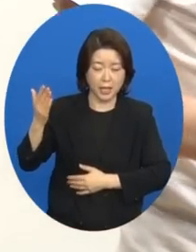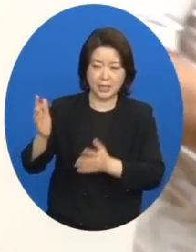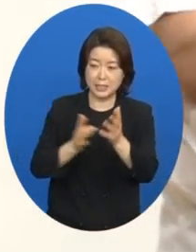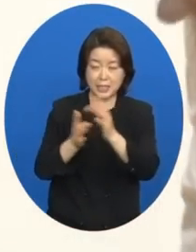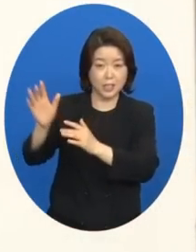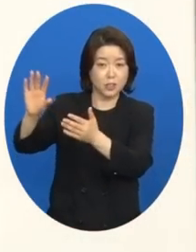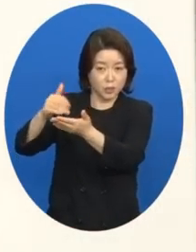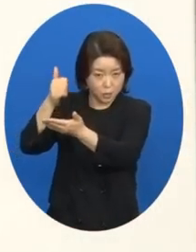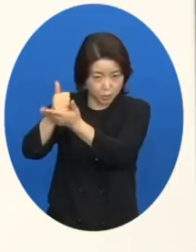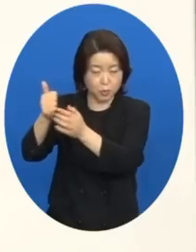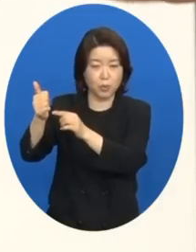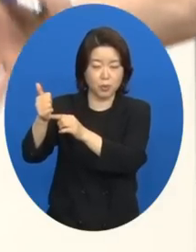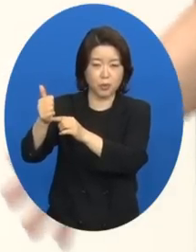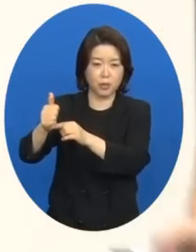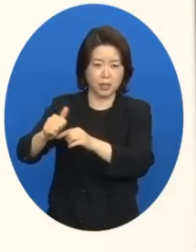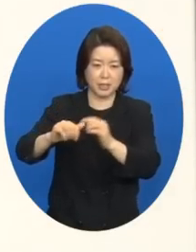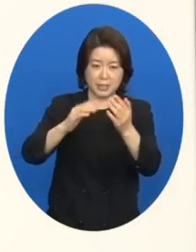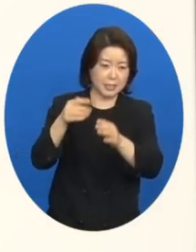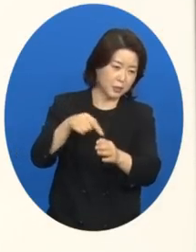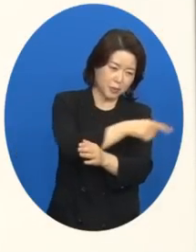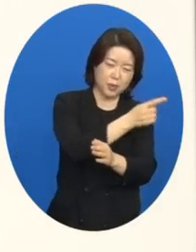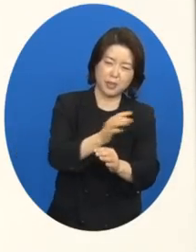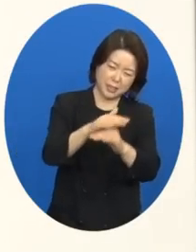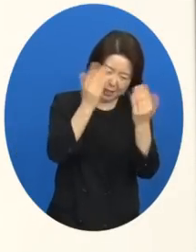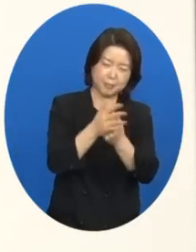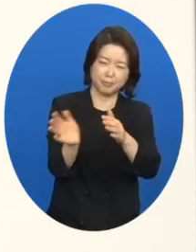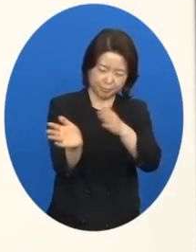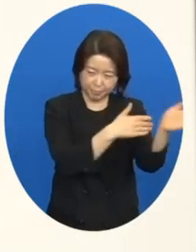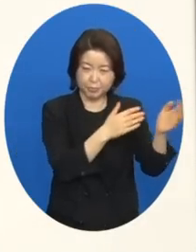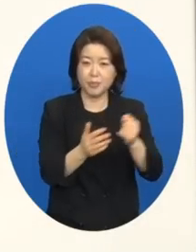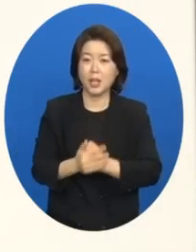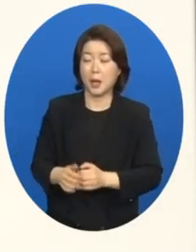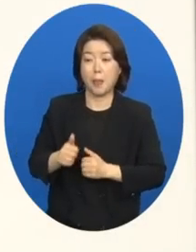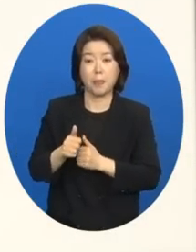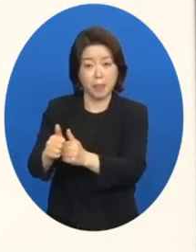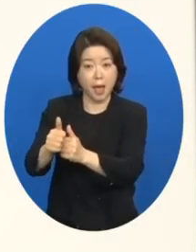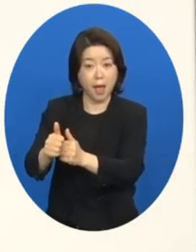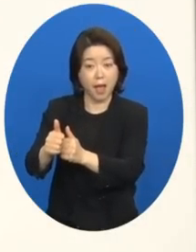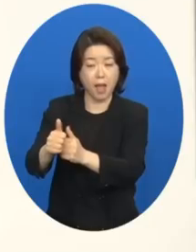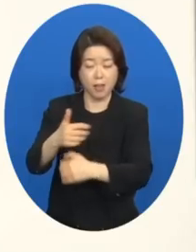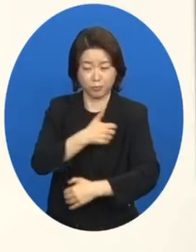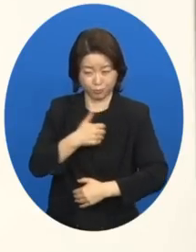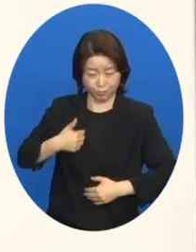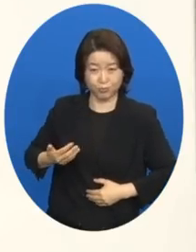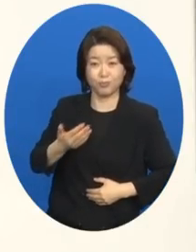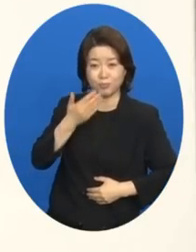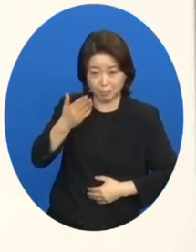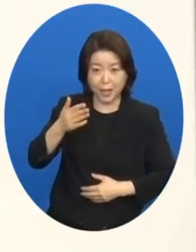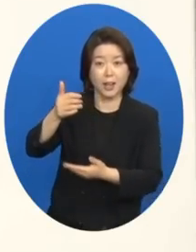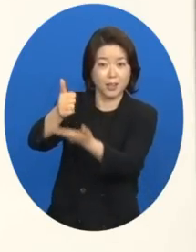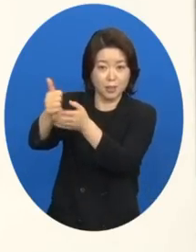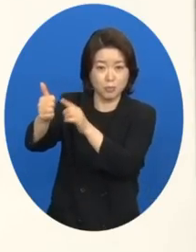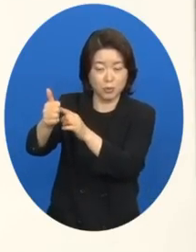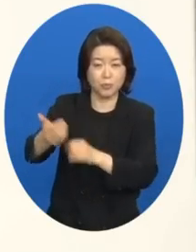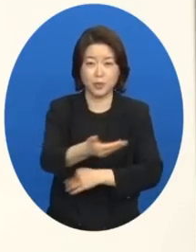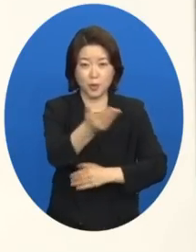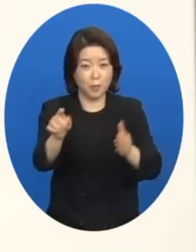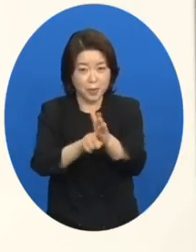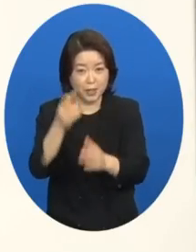그리스도를 모든 거 다 포기하고 따를 만한 분이라고 여러분은